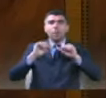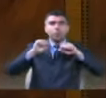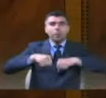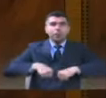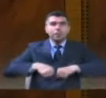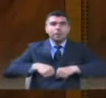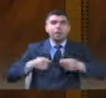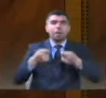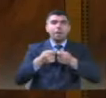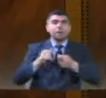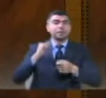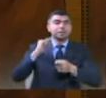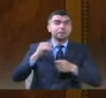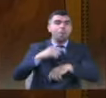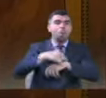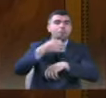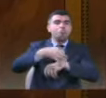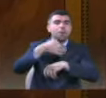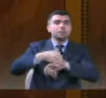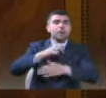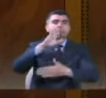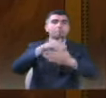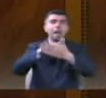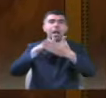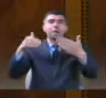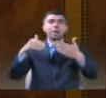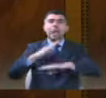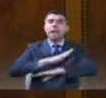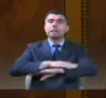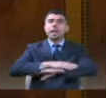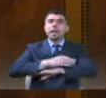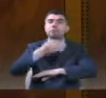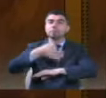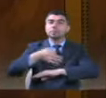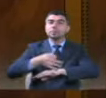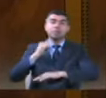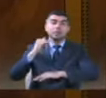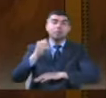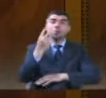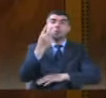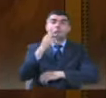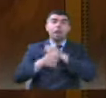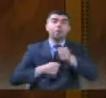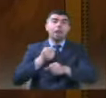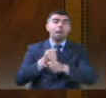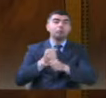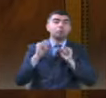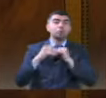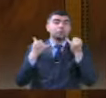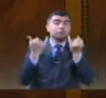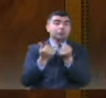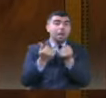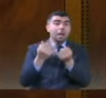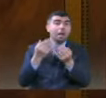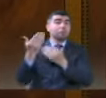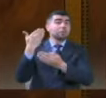أن للحوار مواعيد ثابتة يجب احترامها حيث ينعقد مرتين في السنة، وهذا الشيء كان